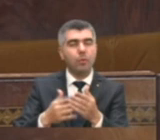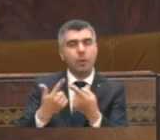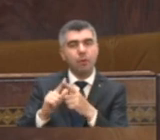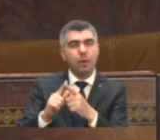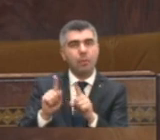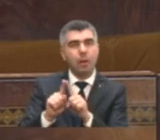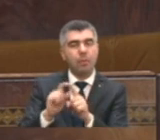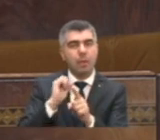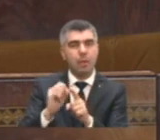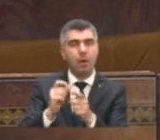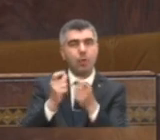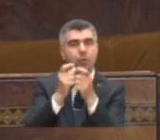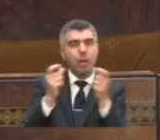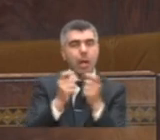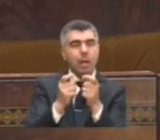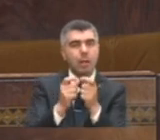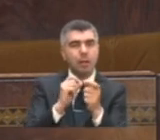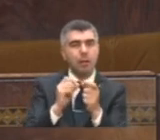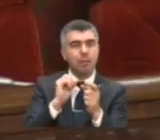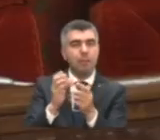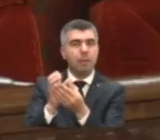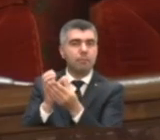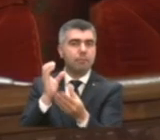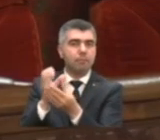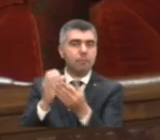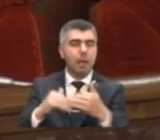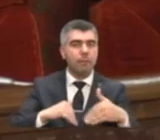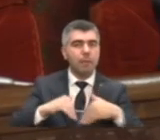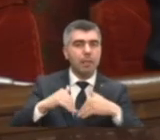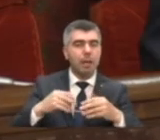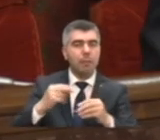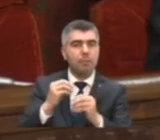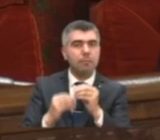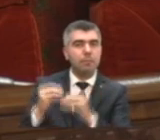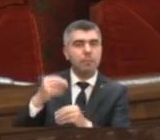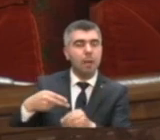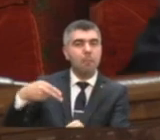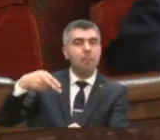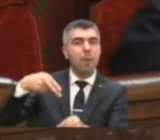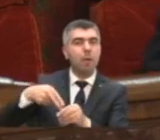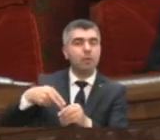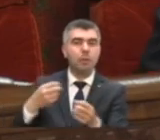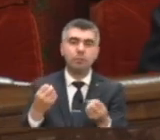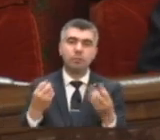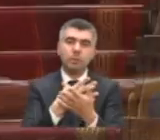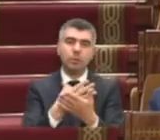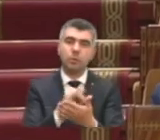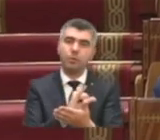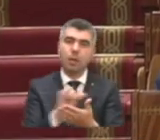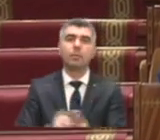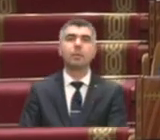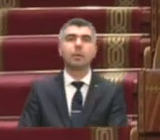التنافسية لدى مقاولات النقل الطرقي أمام استمرار ارتفاع الأسعار للغازوال بشكل غير مسبوق. في